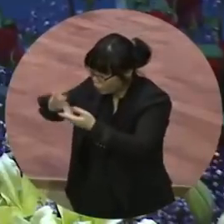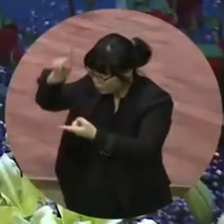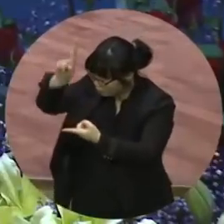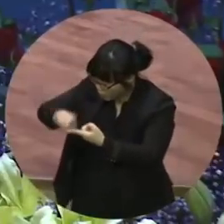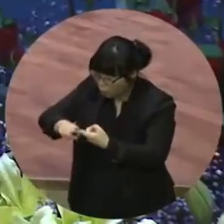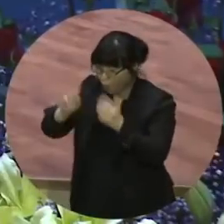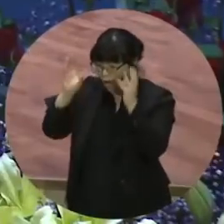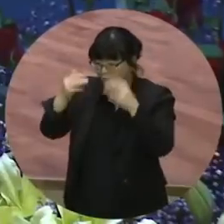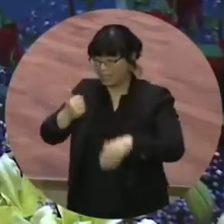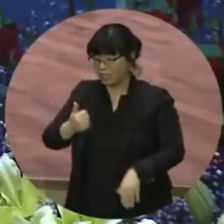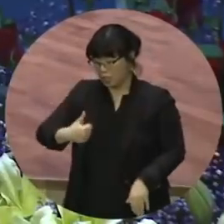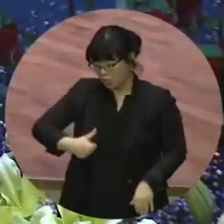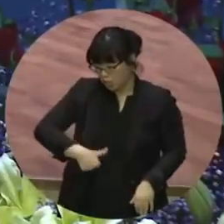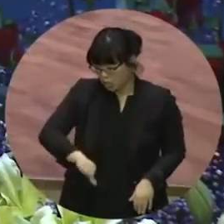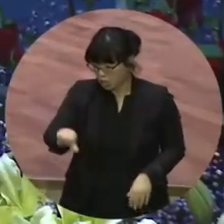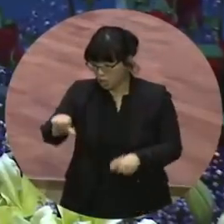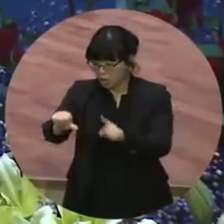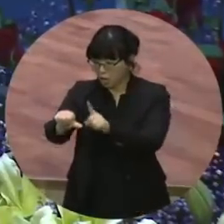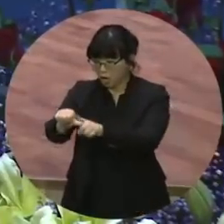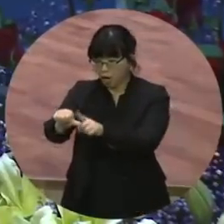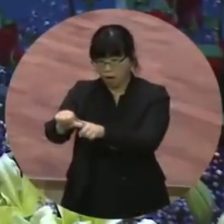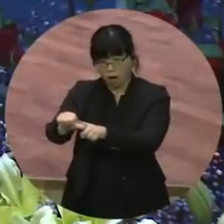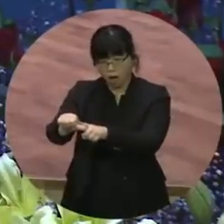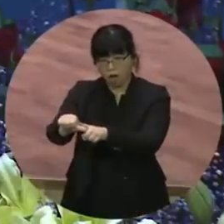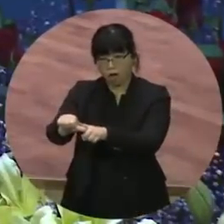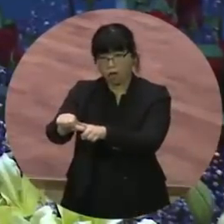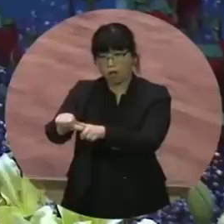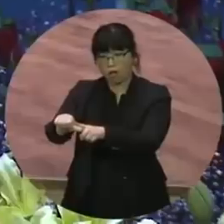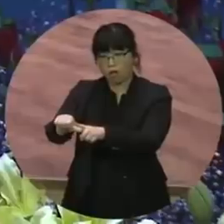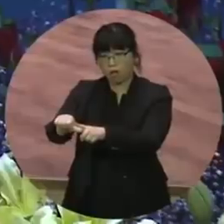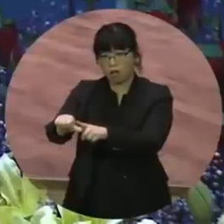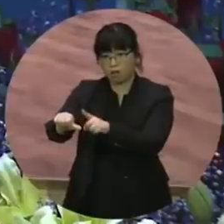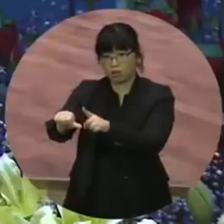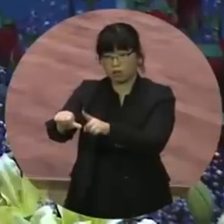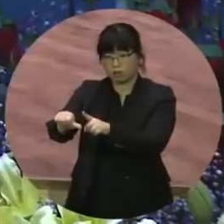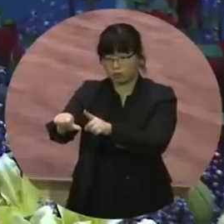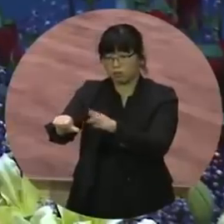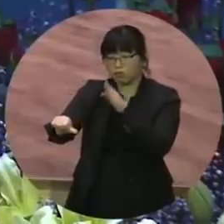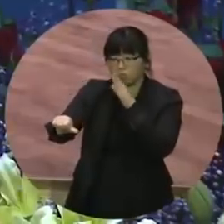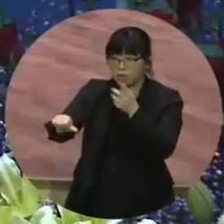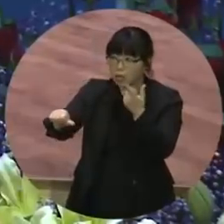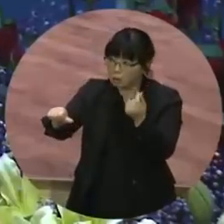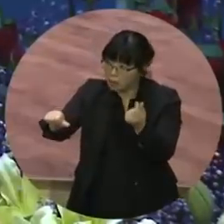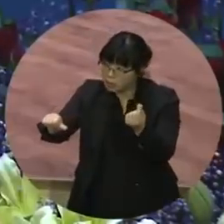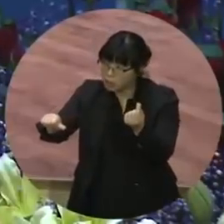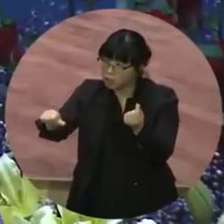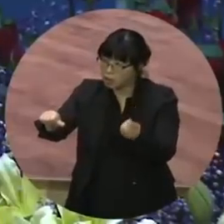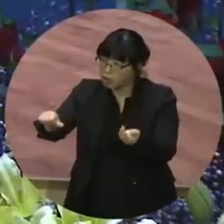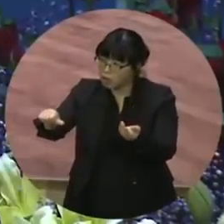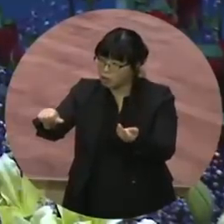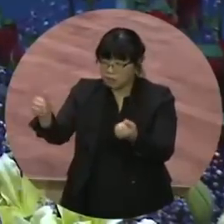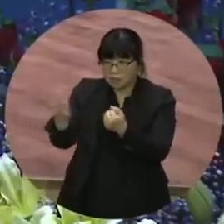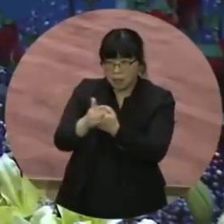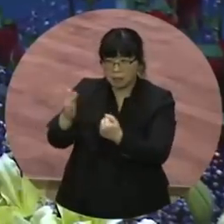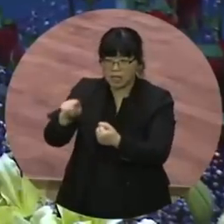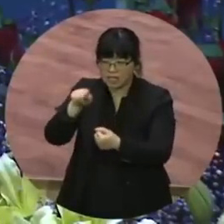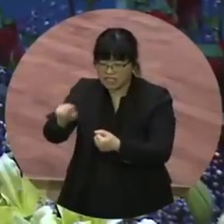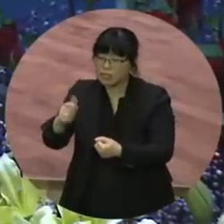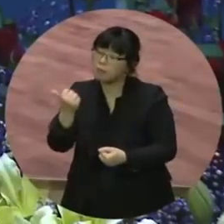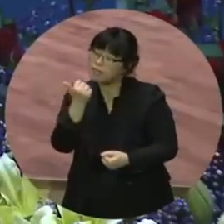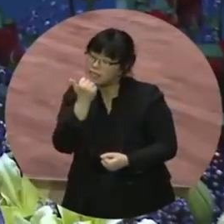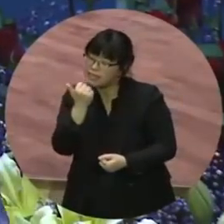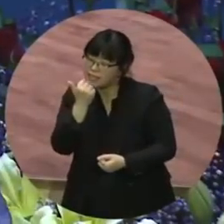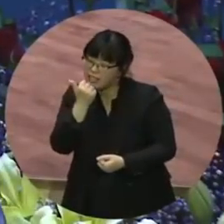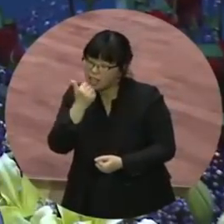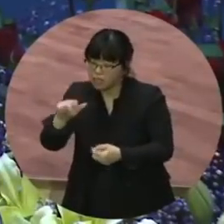하나님은 이삭을 통해서 하신다고 말씀하시기 때문에 이를 바치했지만은 언약은 성취될 것이다. 자, 믿음이라는